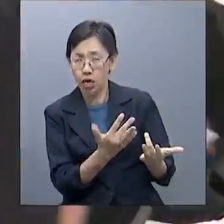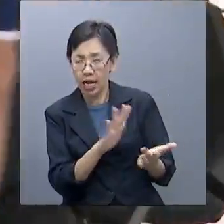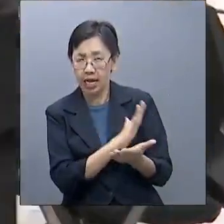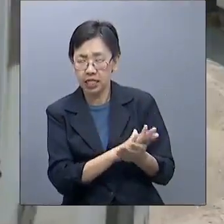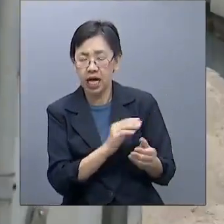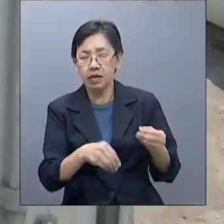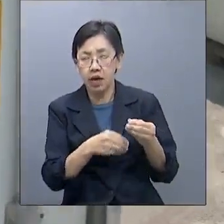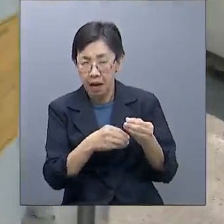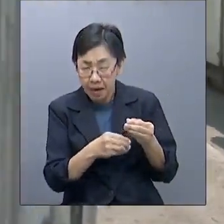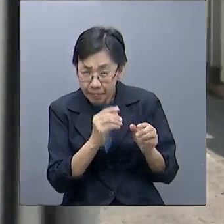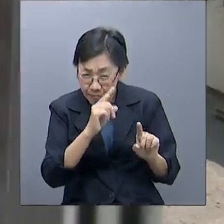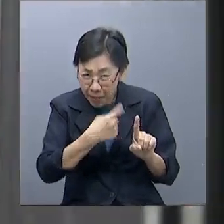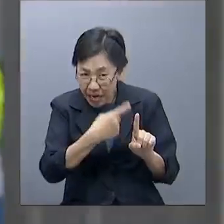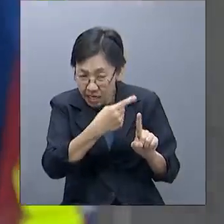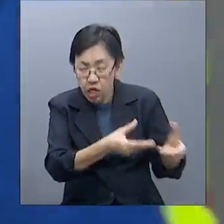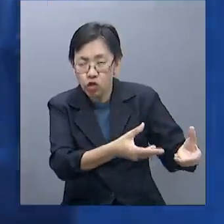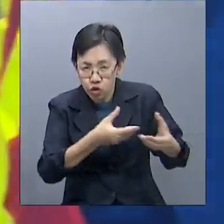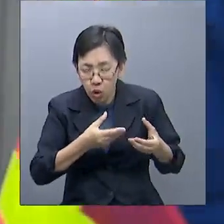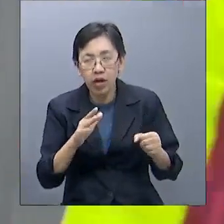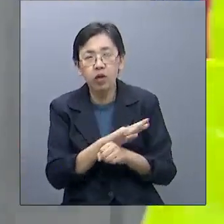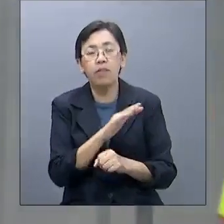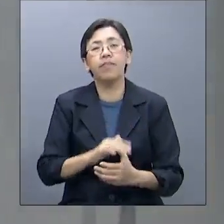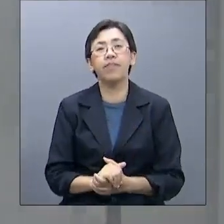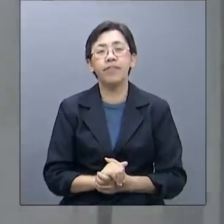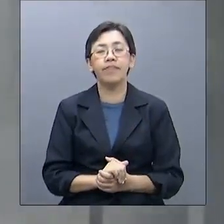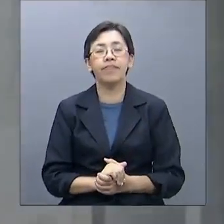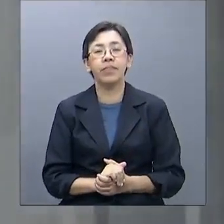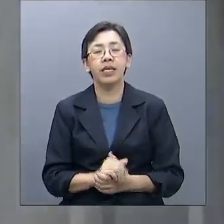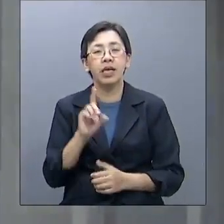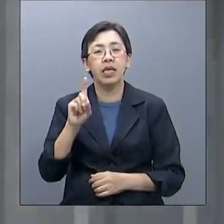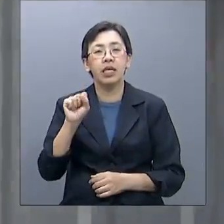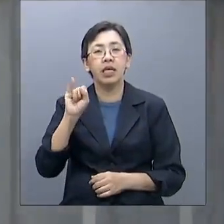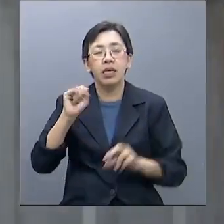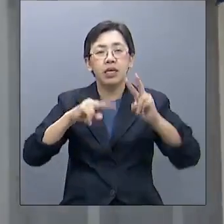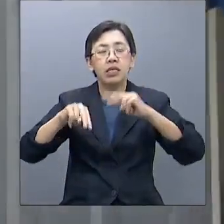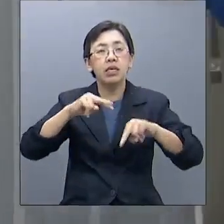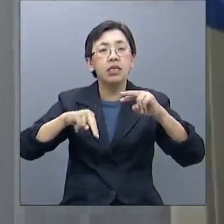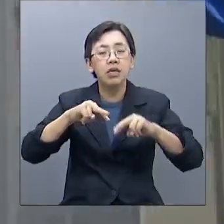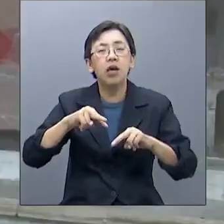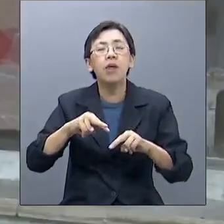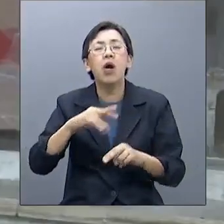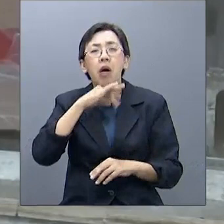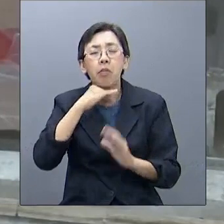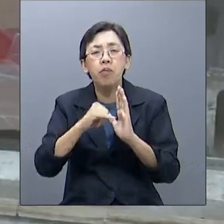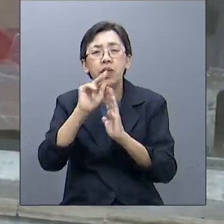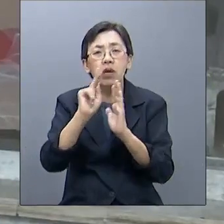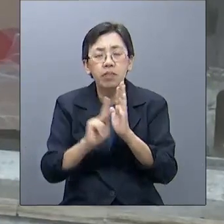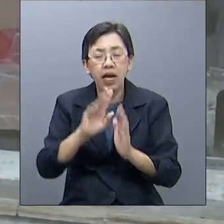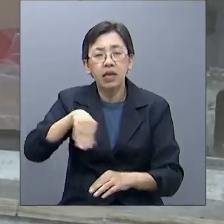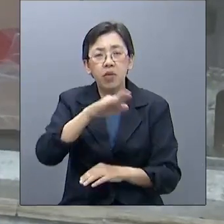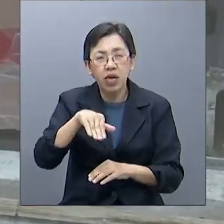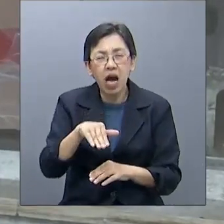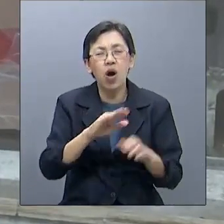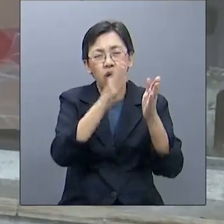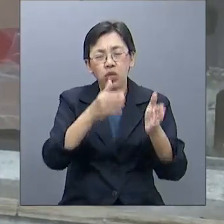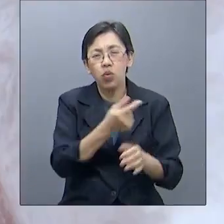ใน1เดือนนี้ส่วนความคืบหน้าที่ DSI ยังคงเดินหน้าค้นหาหมูเถื่อน161ตู้ที่ใ